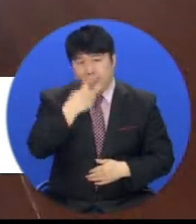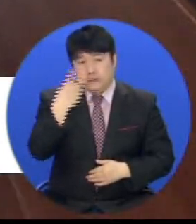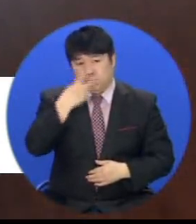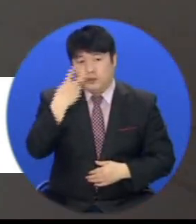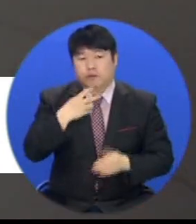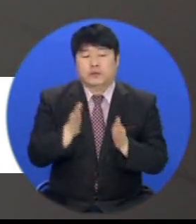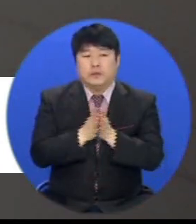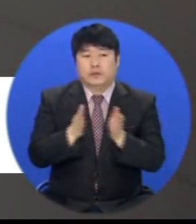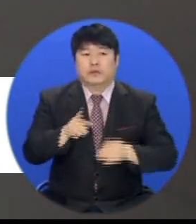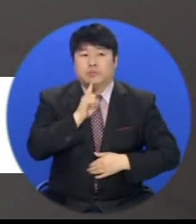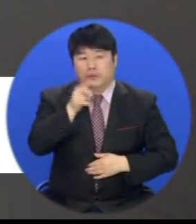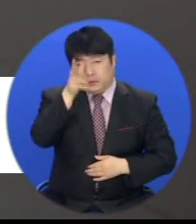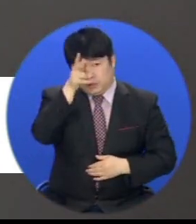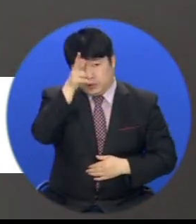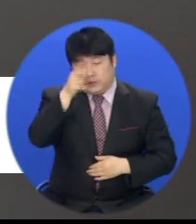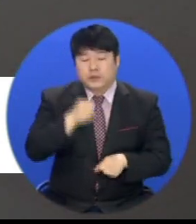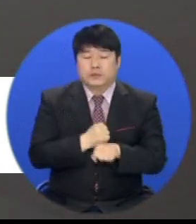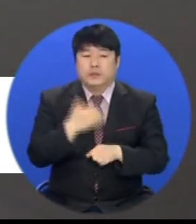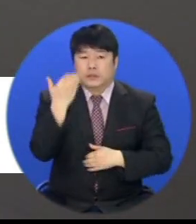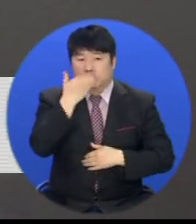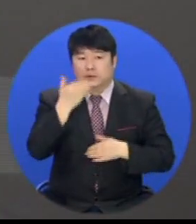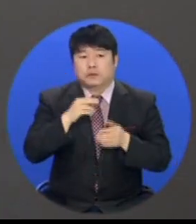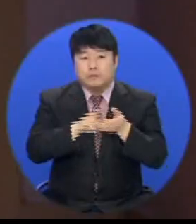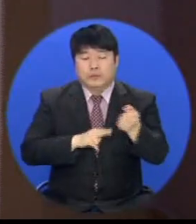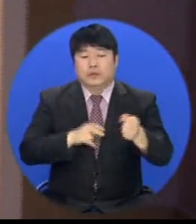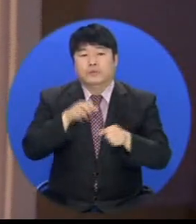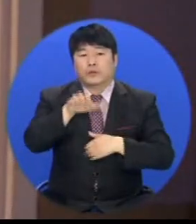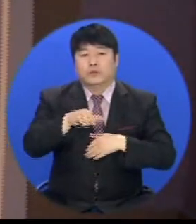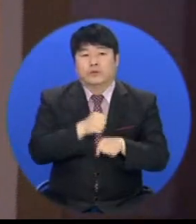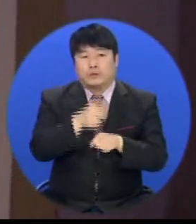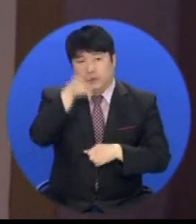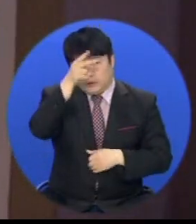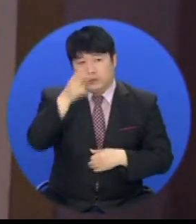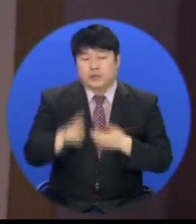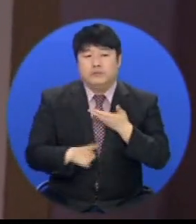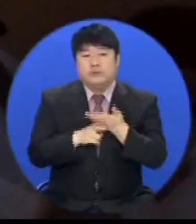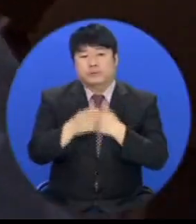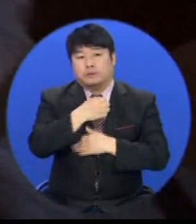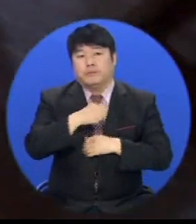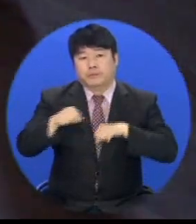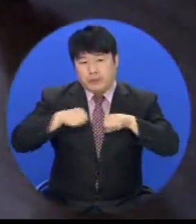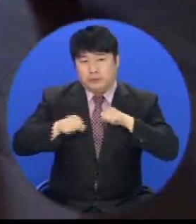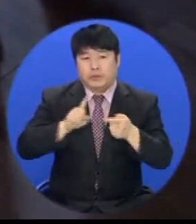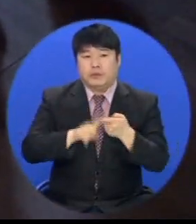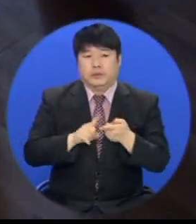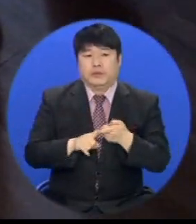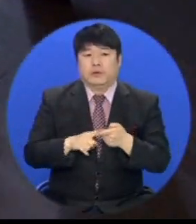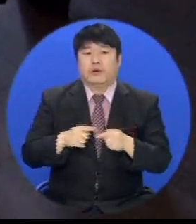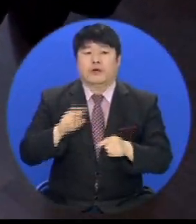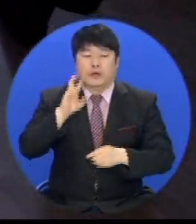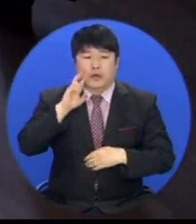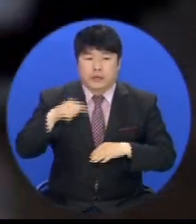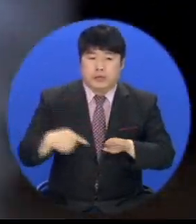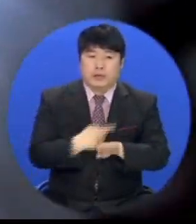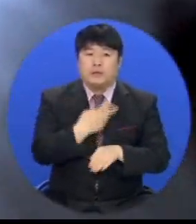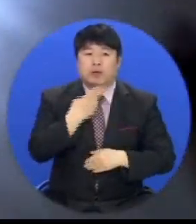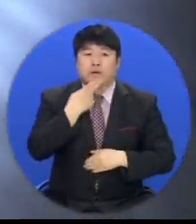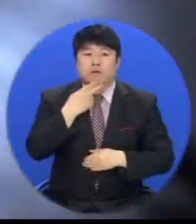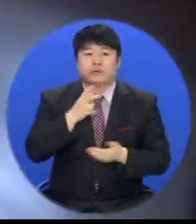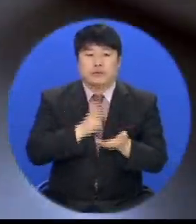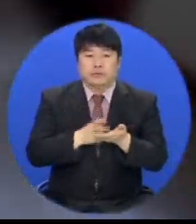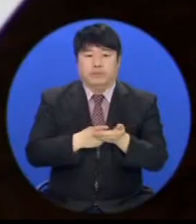밝혔습니다. 경찰은 성매매 업소를 비롯해 경찰의 불법 행위에 대해서도 예외 없이 사법 처리할